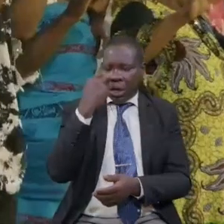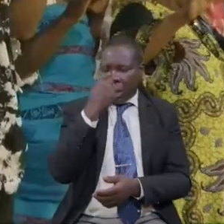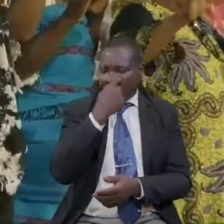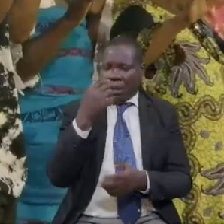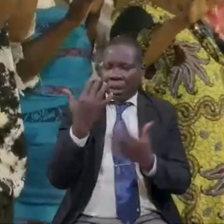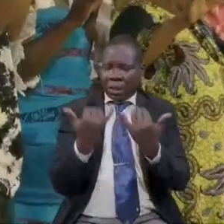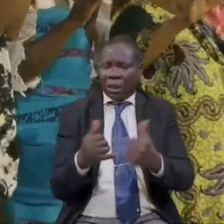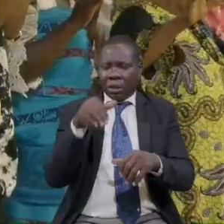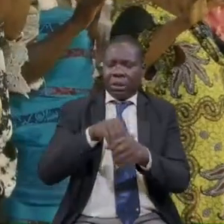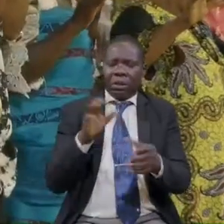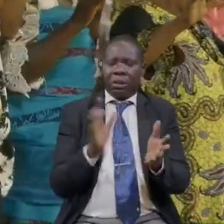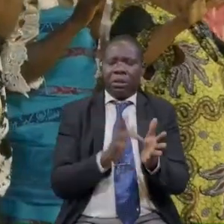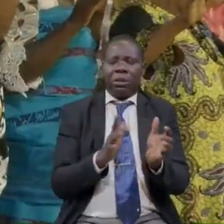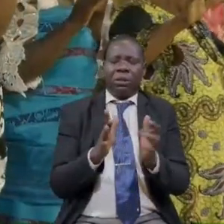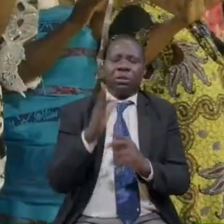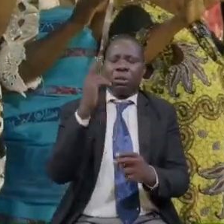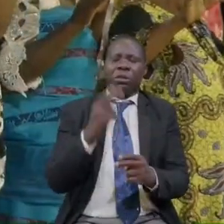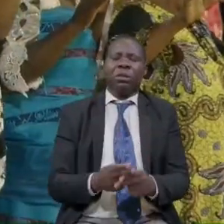Jésus-Christ.